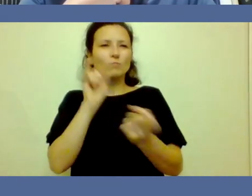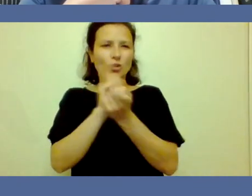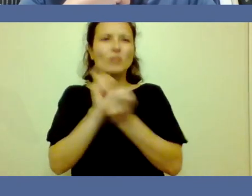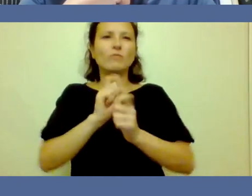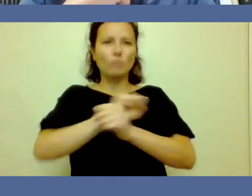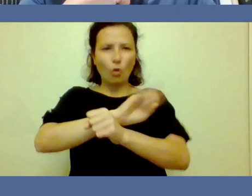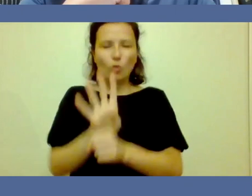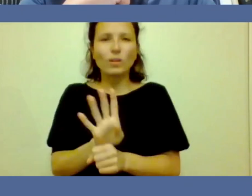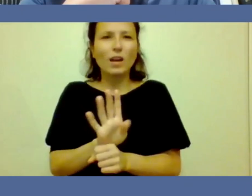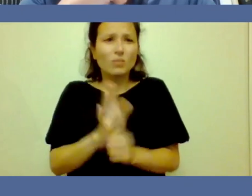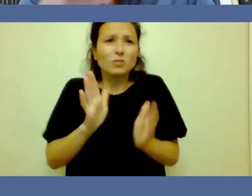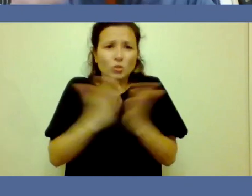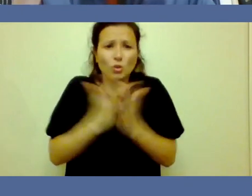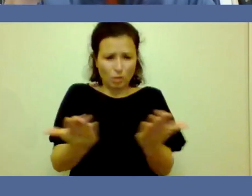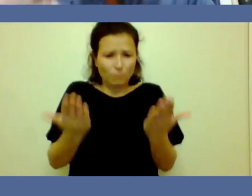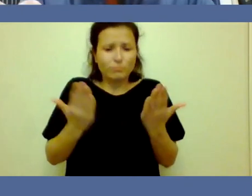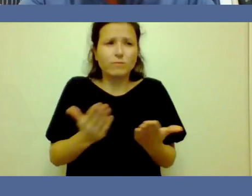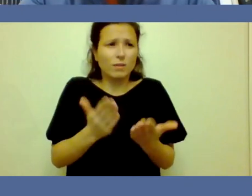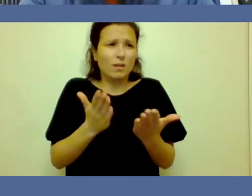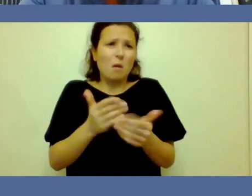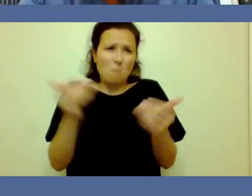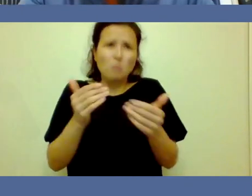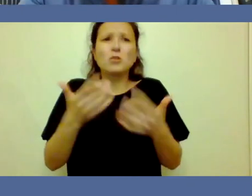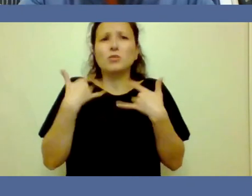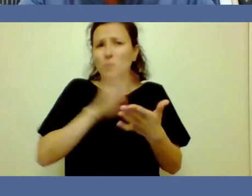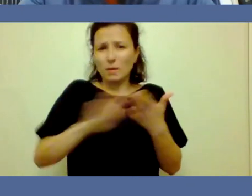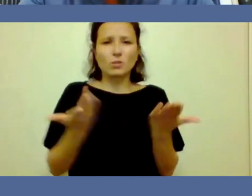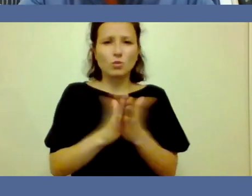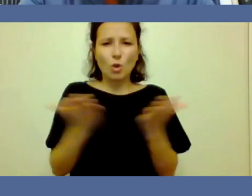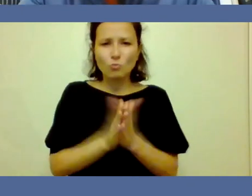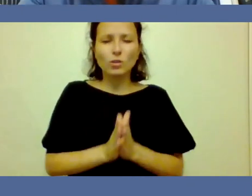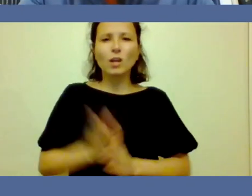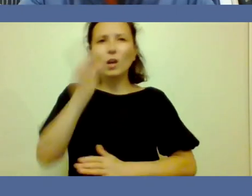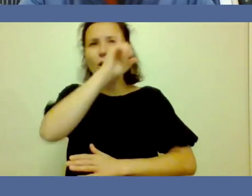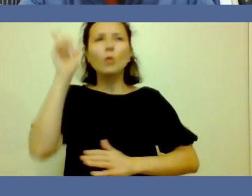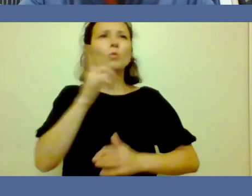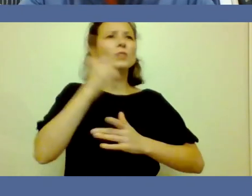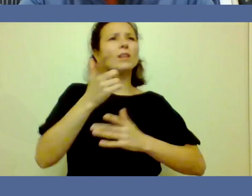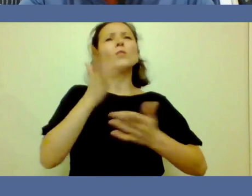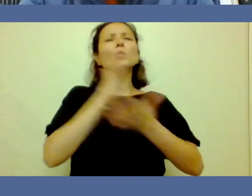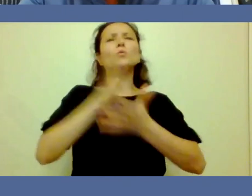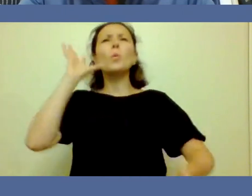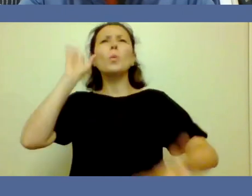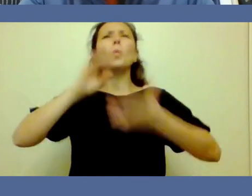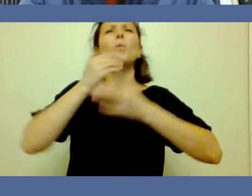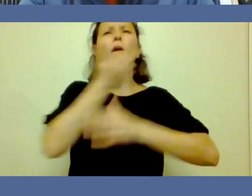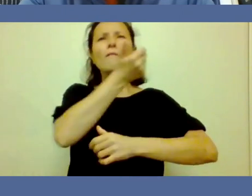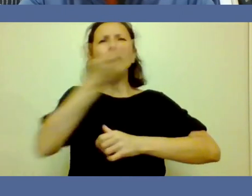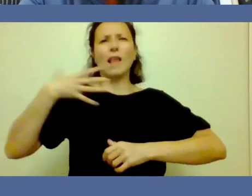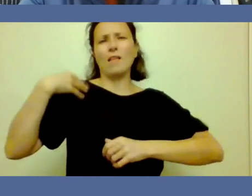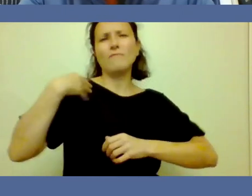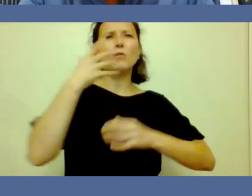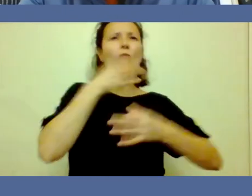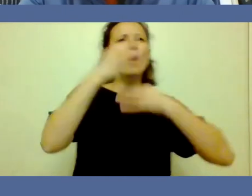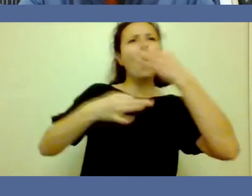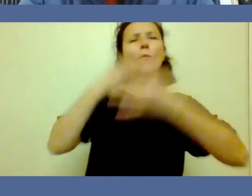jest to książka, bez której możemy się obyć. Ludzie sobie nieustannie od wieków opowiadają historię. I można też się spotkać, no dzisiaj to